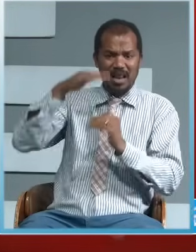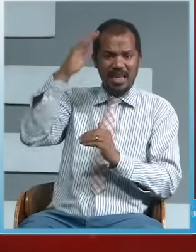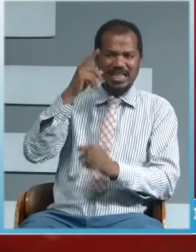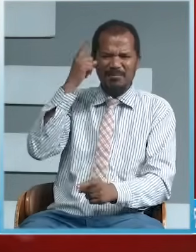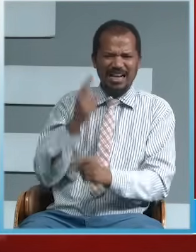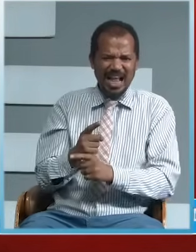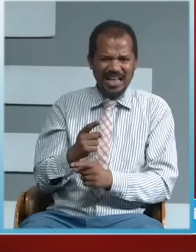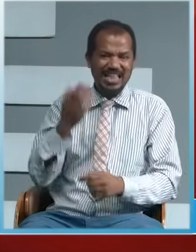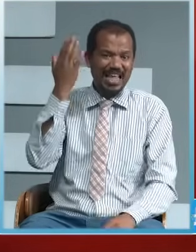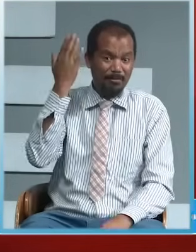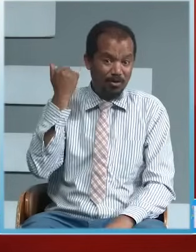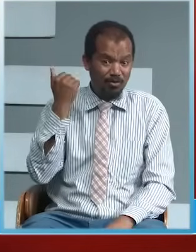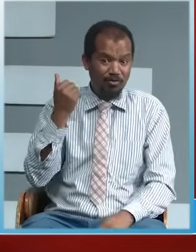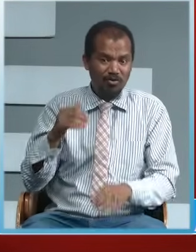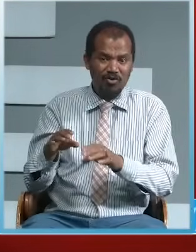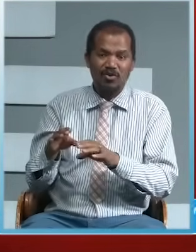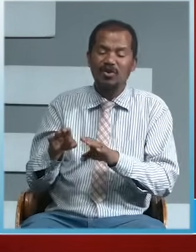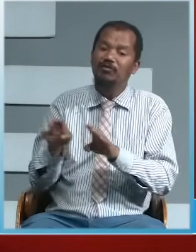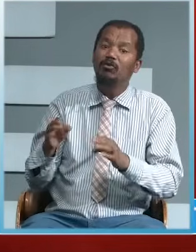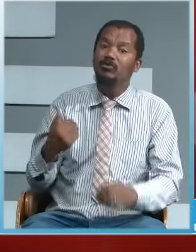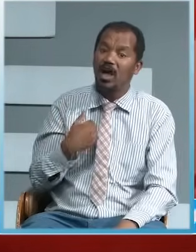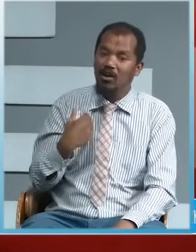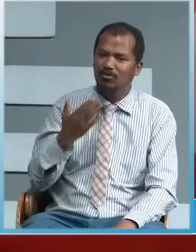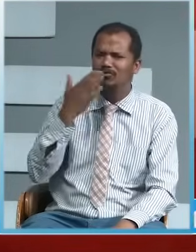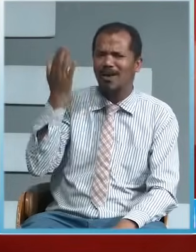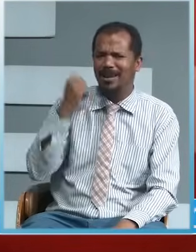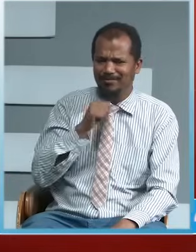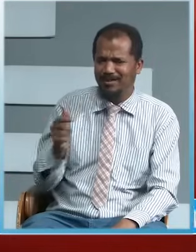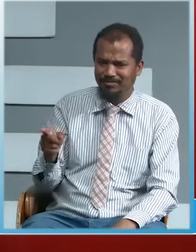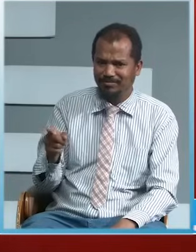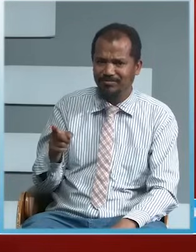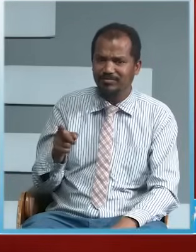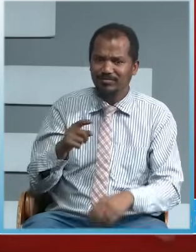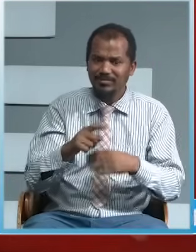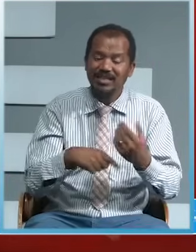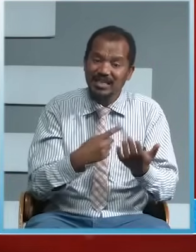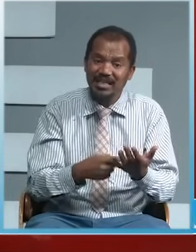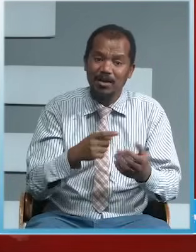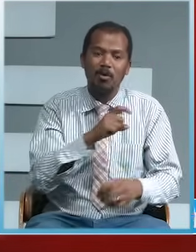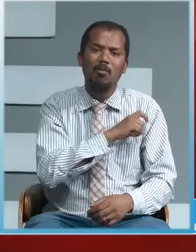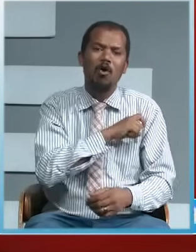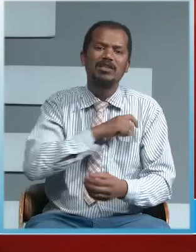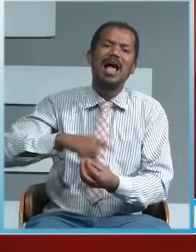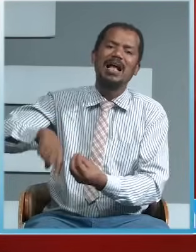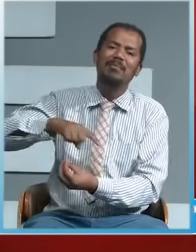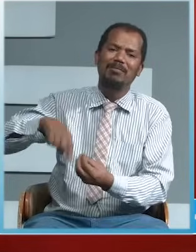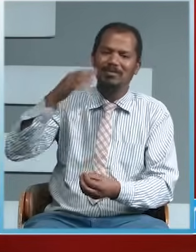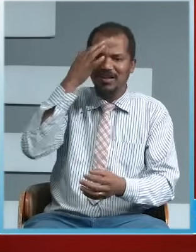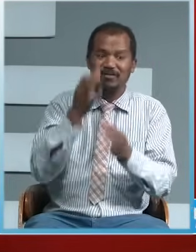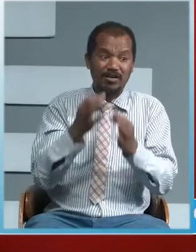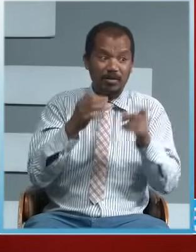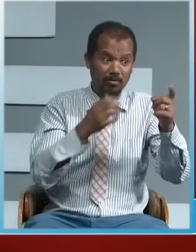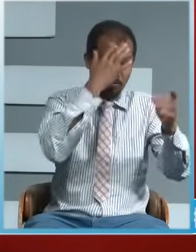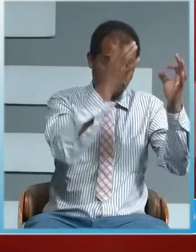የበላይነት ከማረጋገጥ አንጻር የነበሩ ውስንነቶች ናቸው በጣም ጥሩ ያልነበሩት። ያው መሰረታዊ ችግሩ ፖሊስ አካባቢ ፍርድ